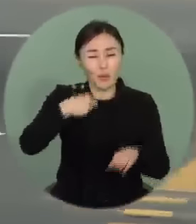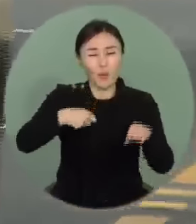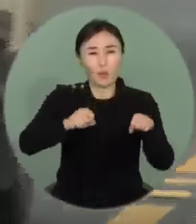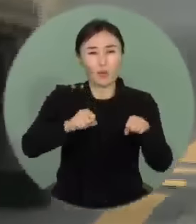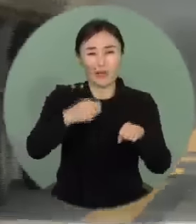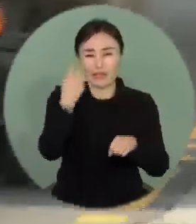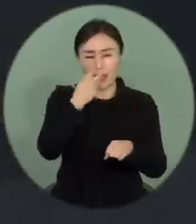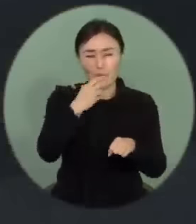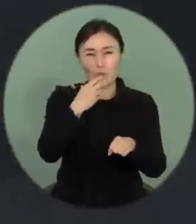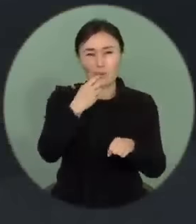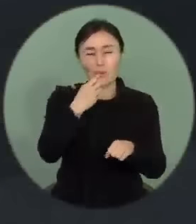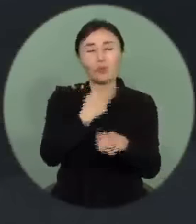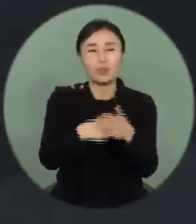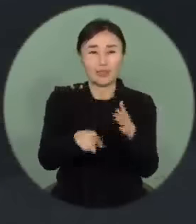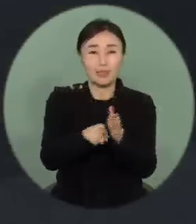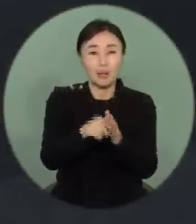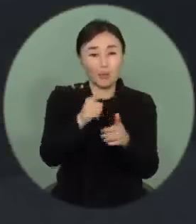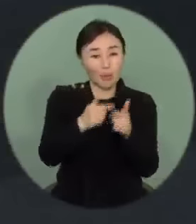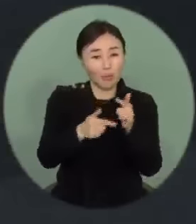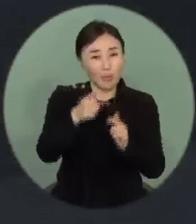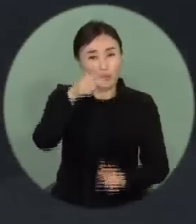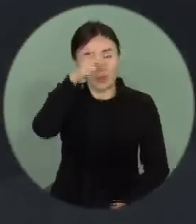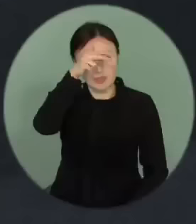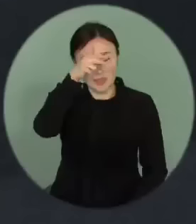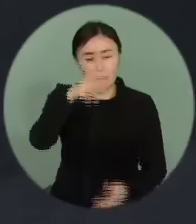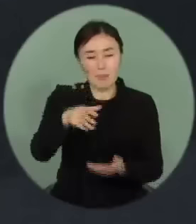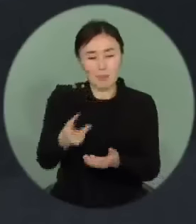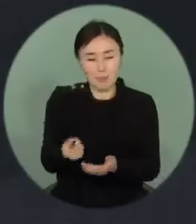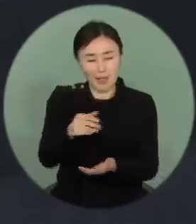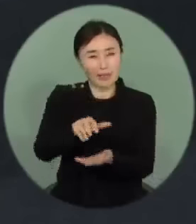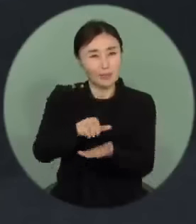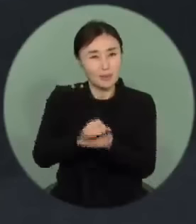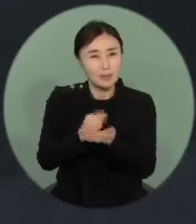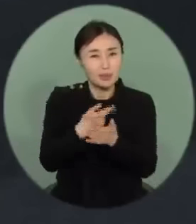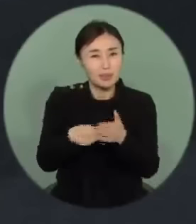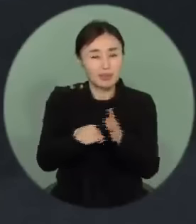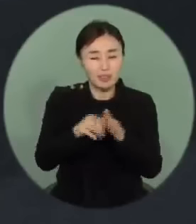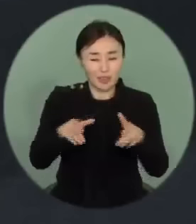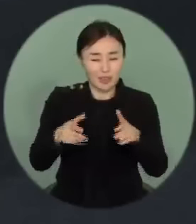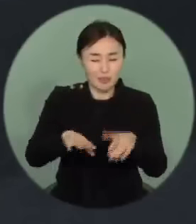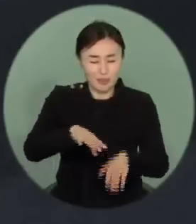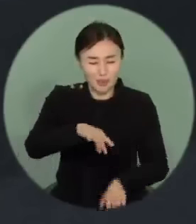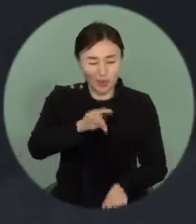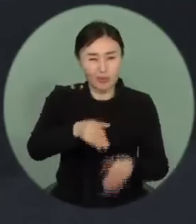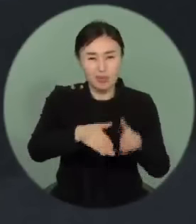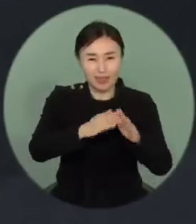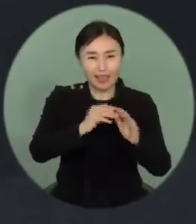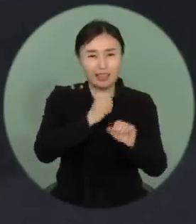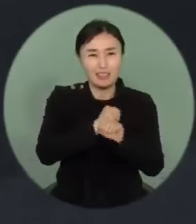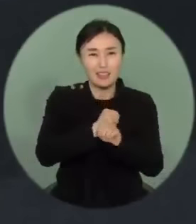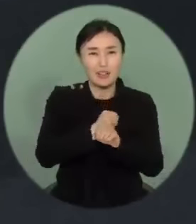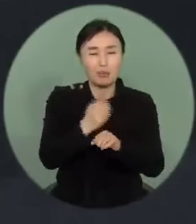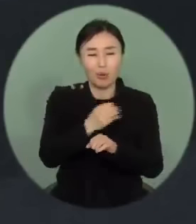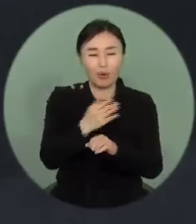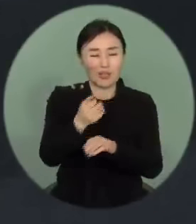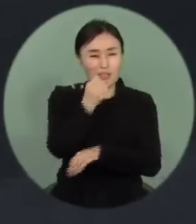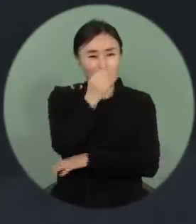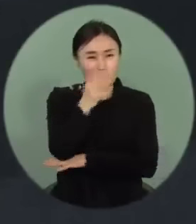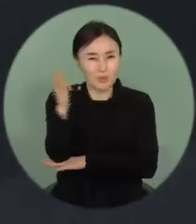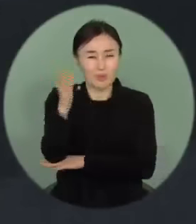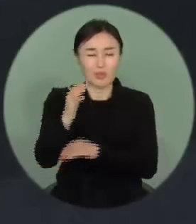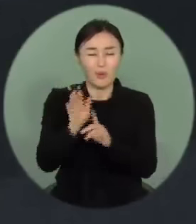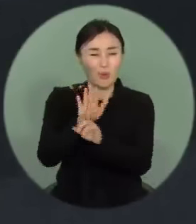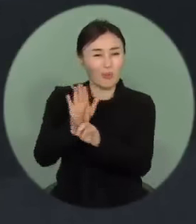단속하기 위해서입니다. 목포경찰은 조기 도입을 추진해 전남에서는 처음으로 설치를 완료했다며 보도자료를 내고